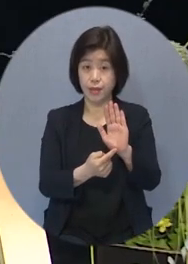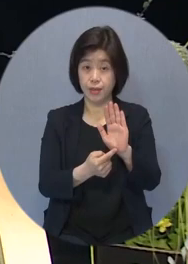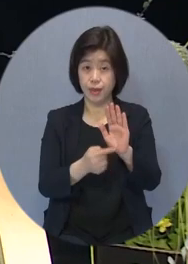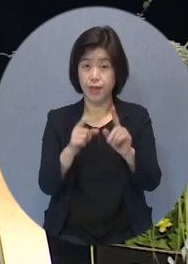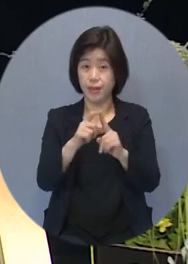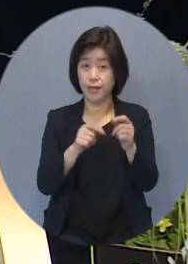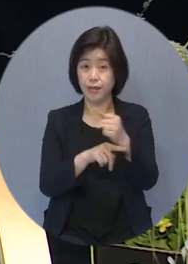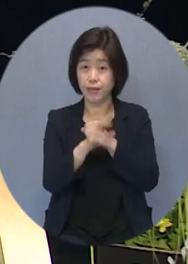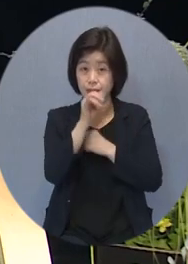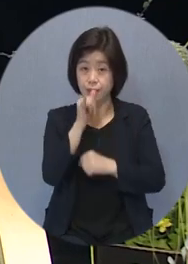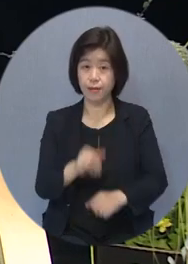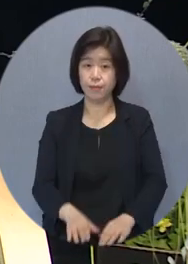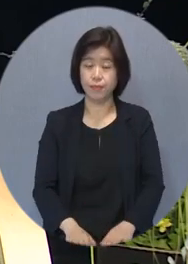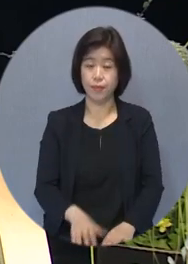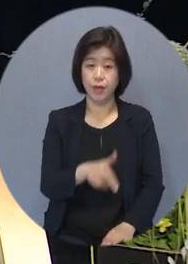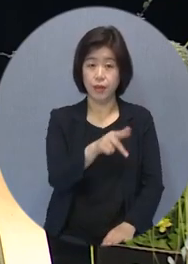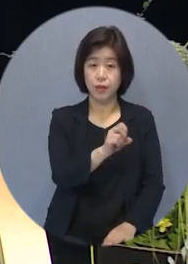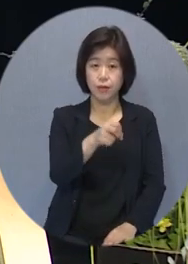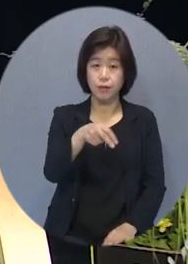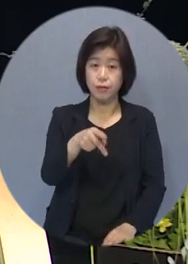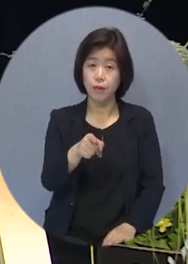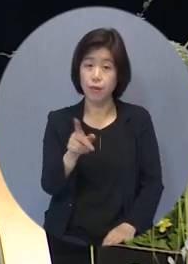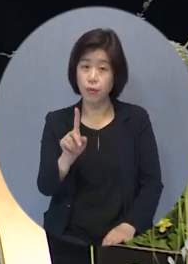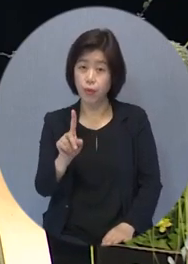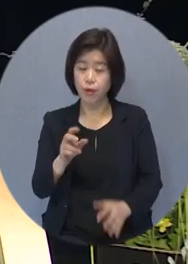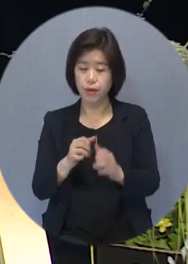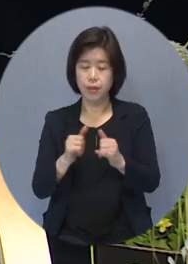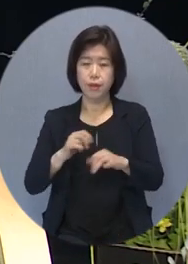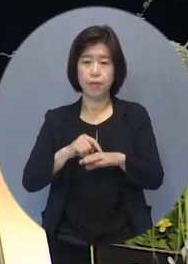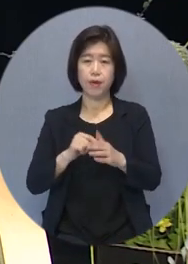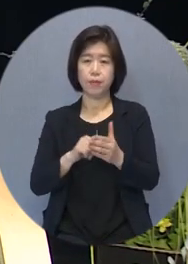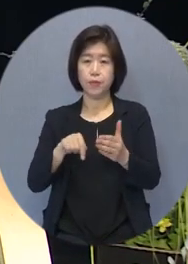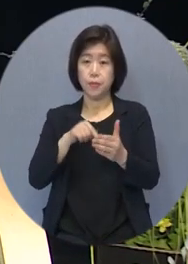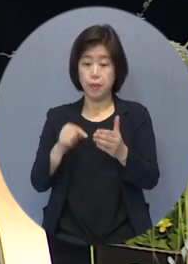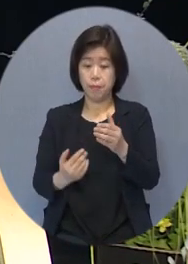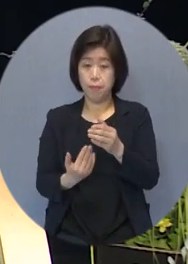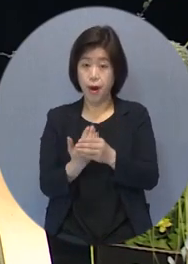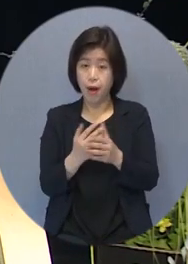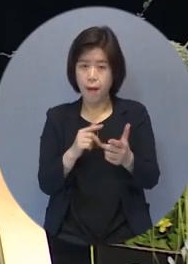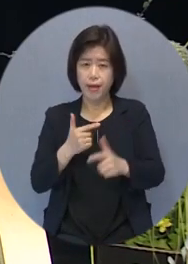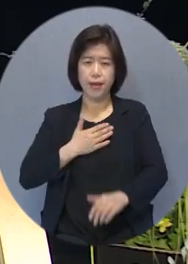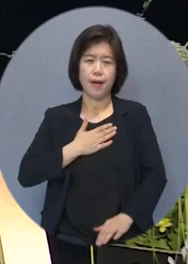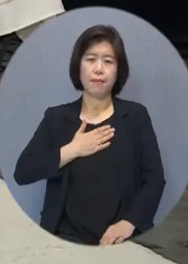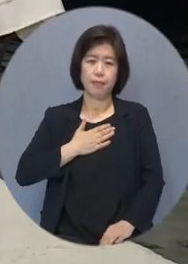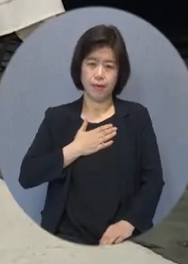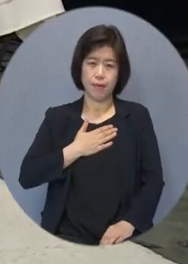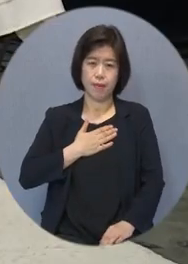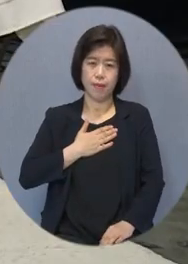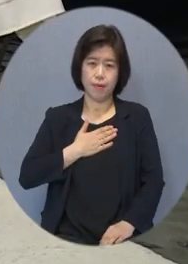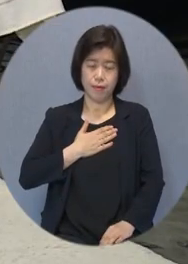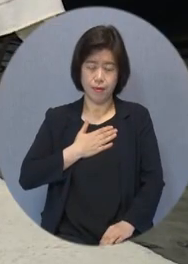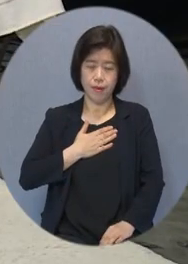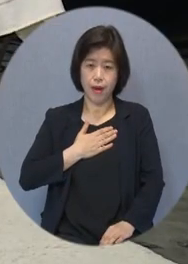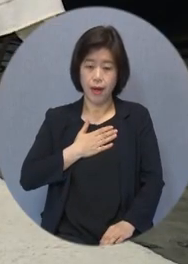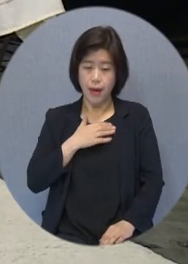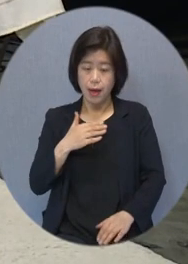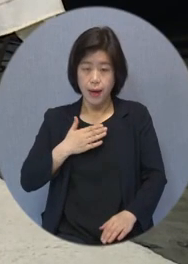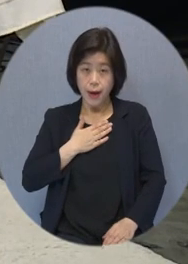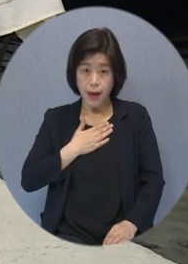정선은 사람의 마음에 일어나는 여러 가지 감정 또는 감정을 불러일으키는